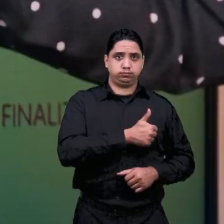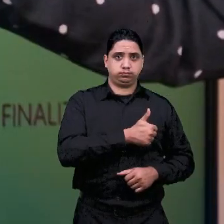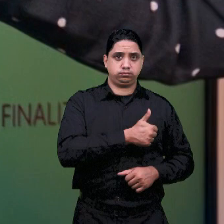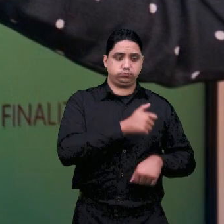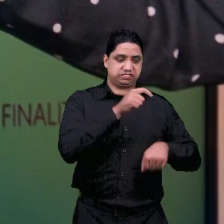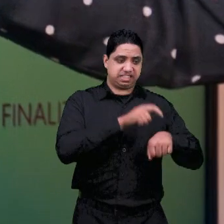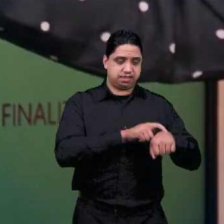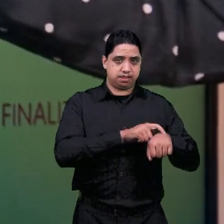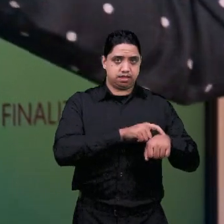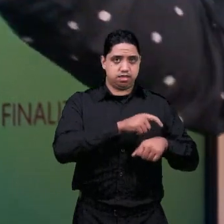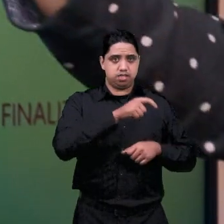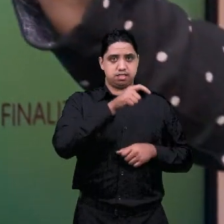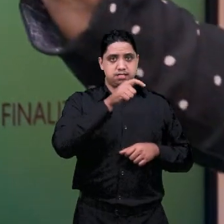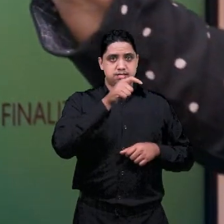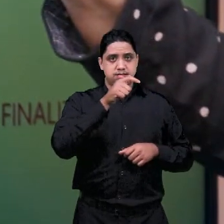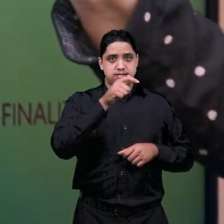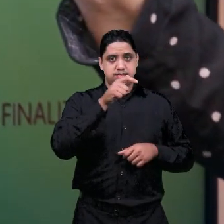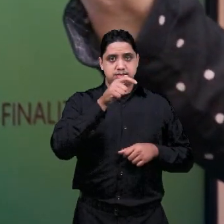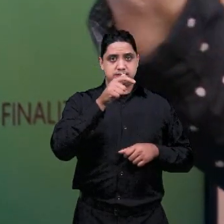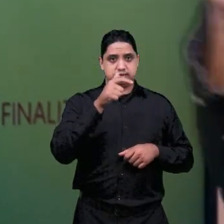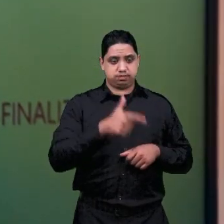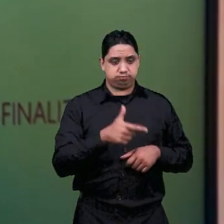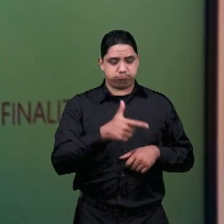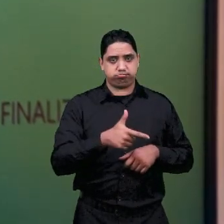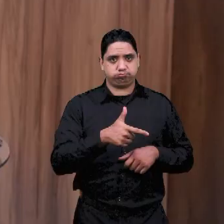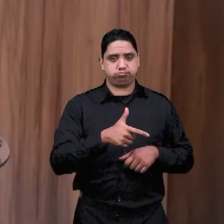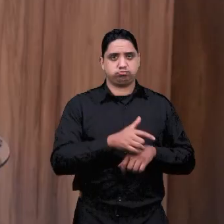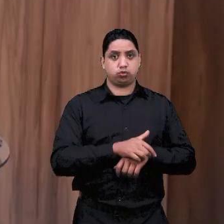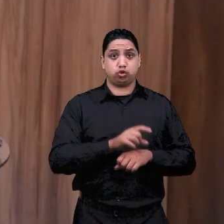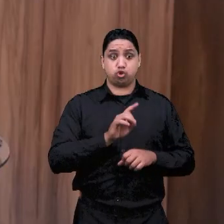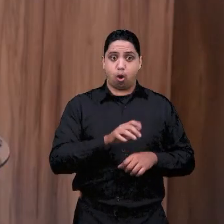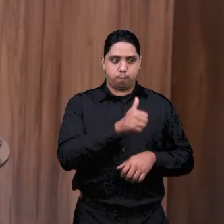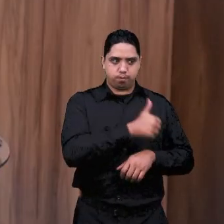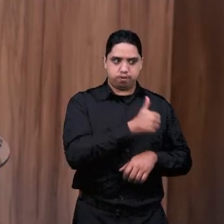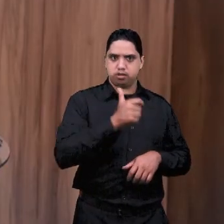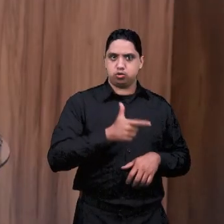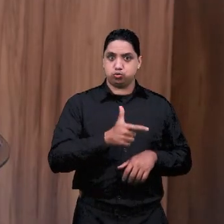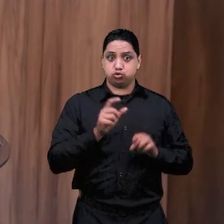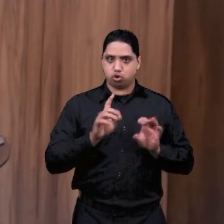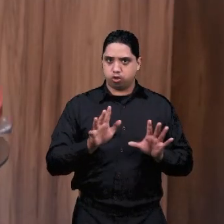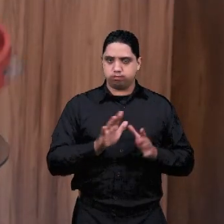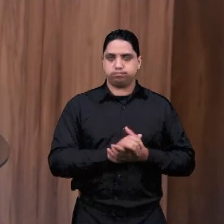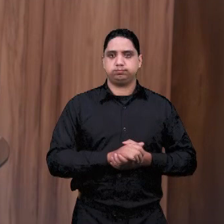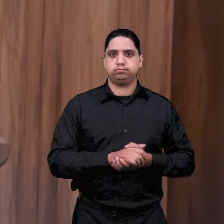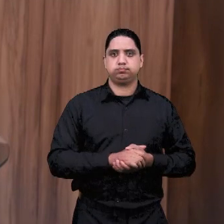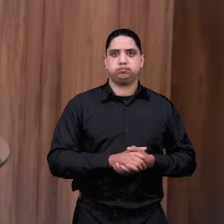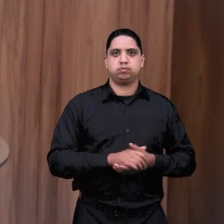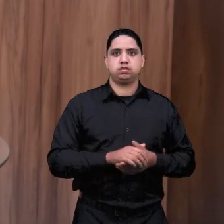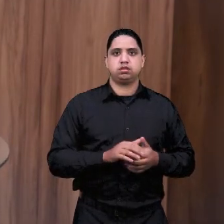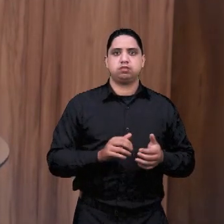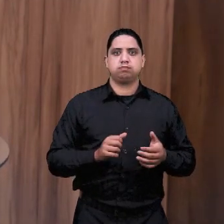temps et après le deuxième temps. Regardez. Vamos ouvir.